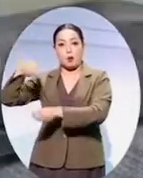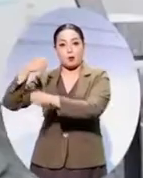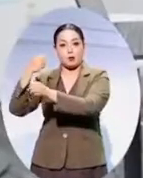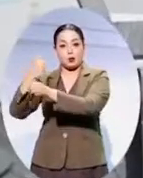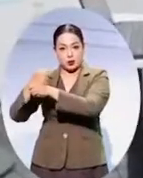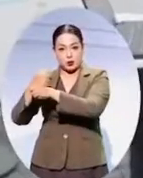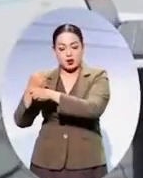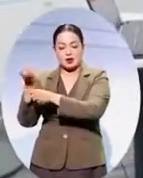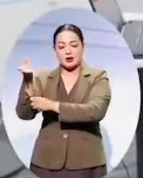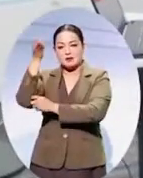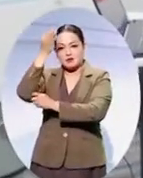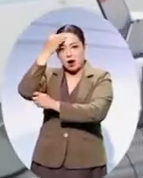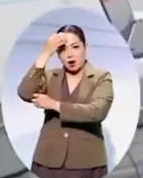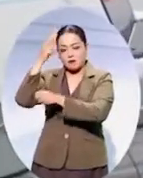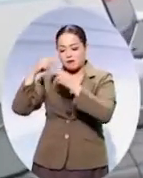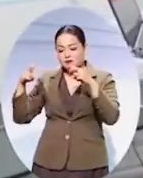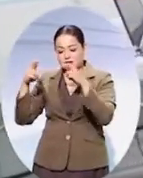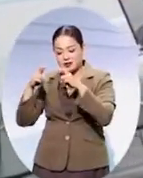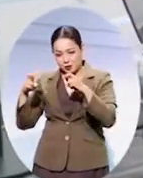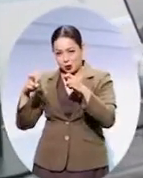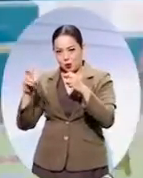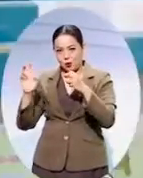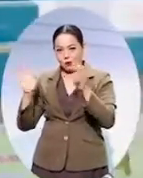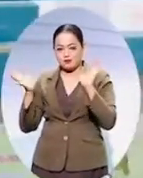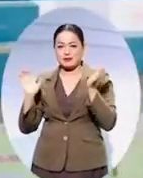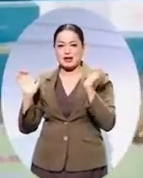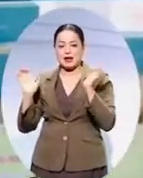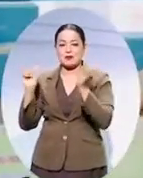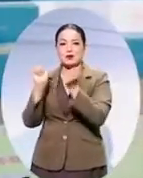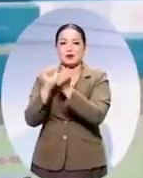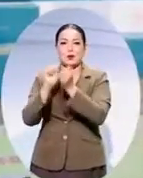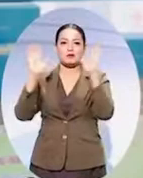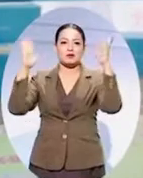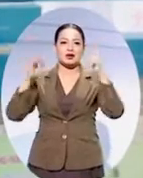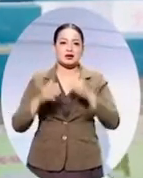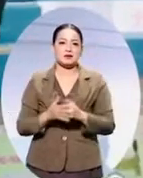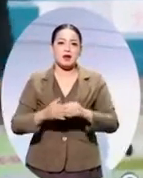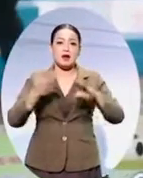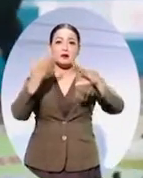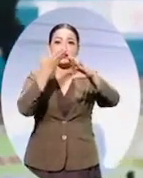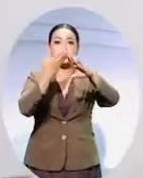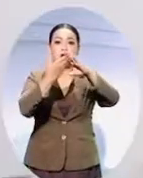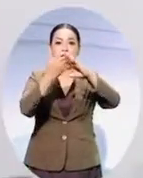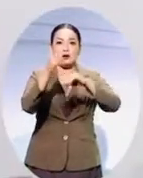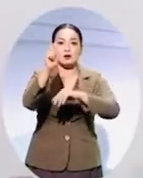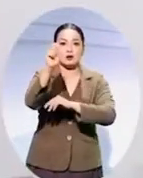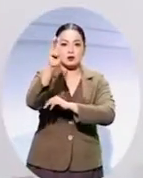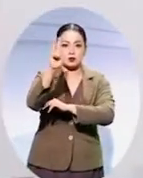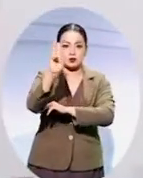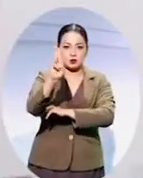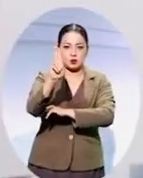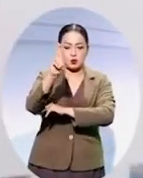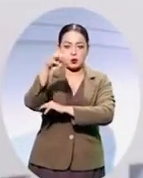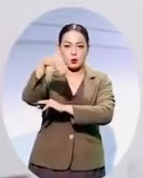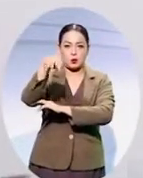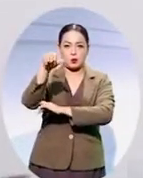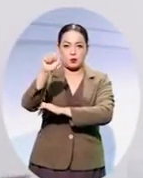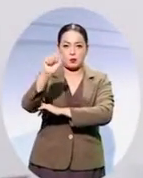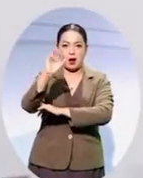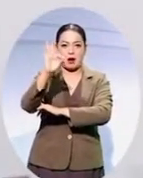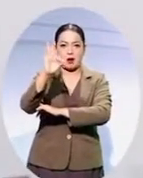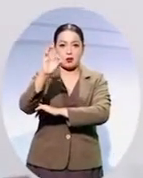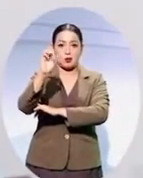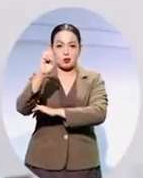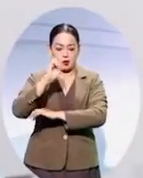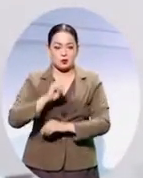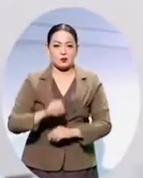lớp. Chị Thanh Thế từ Đồng Tháp đã đưa con mình đến trường Sumato để tham gia các lớp này. Tụi em có những cái chương trình về công nghệ thế này